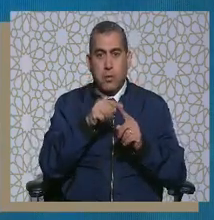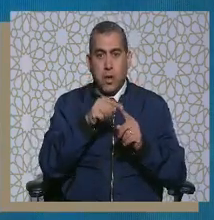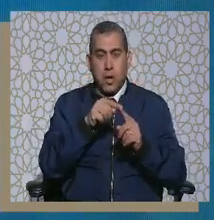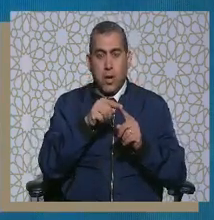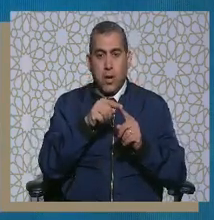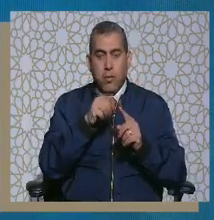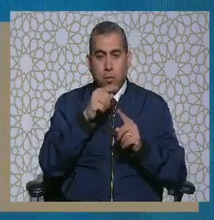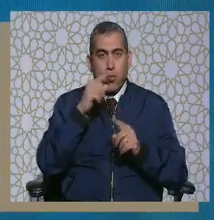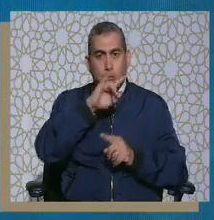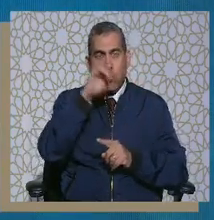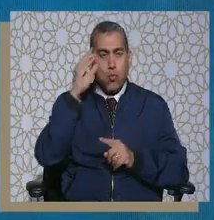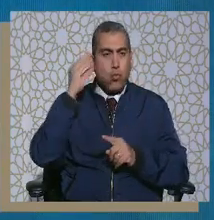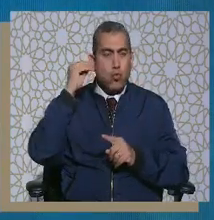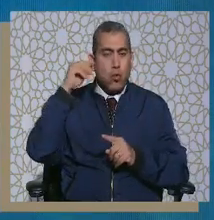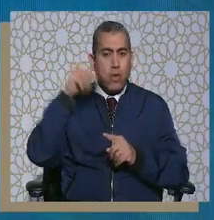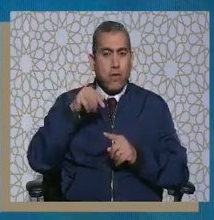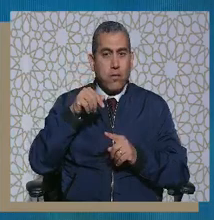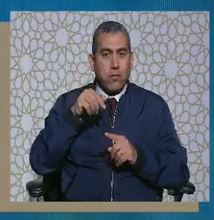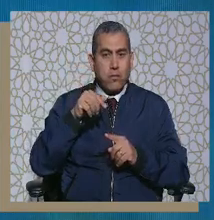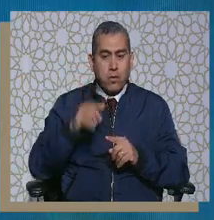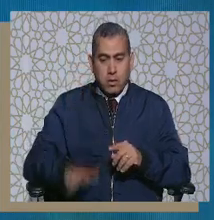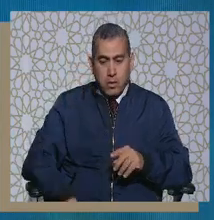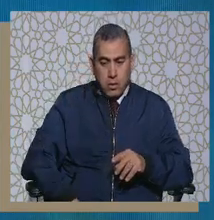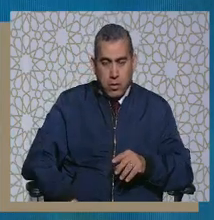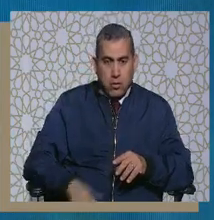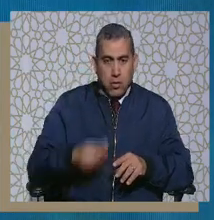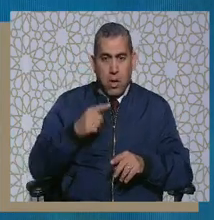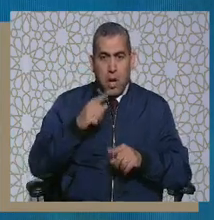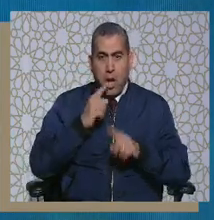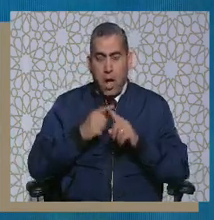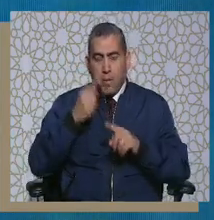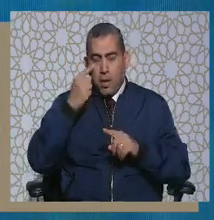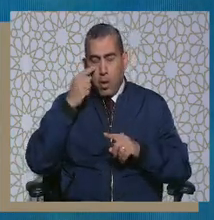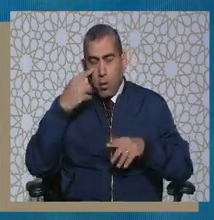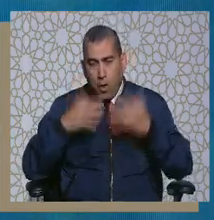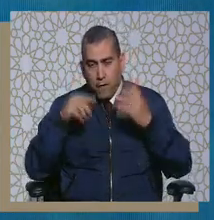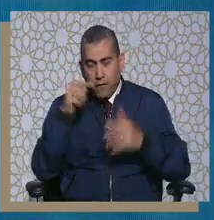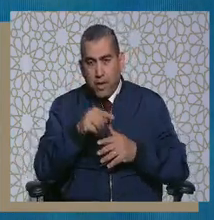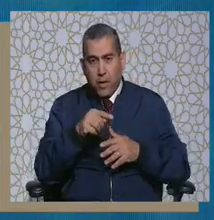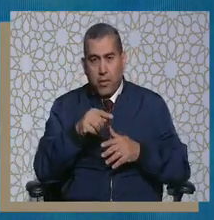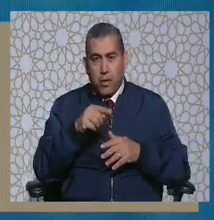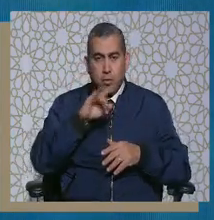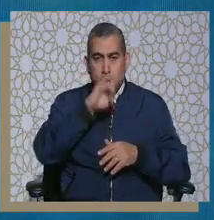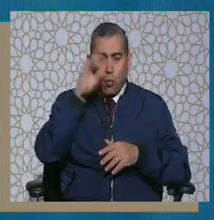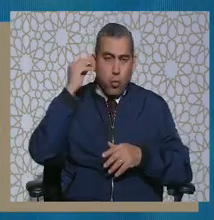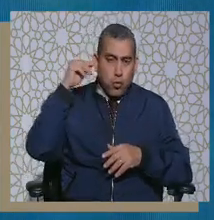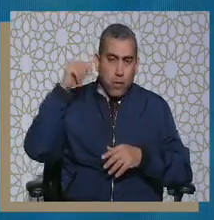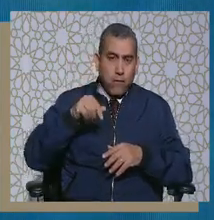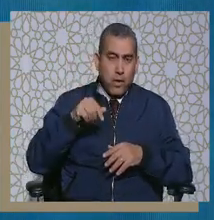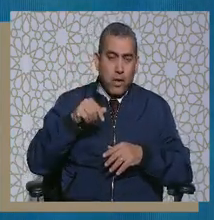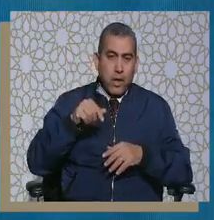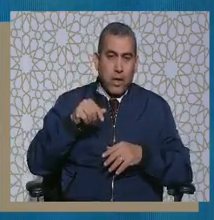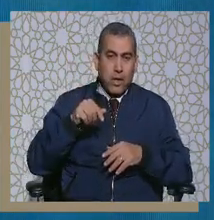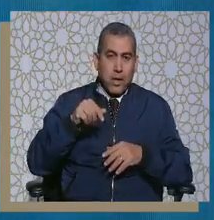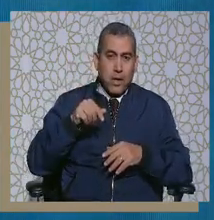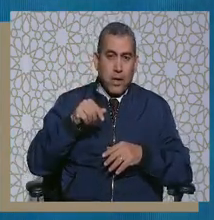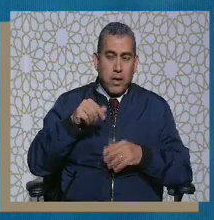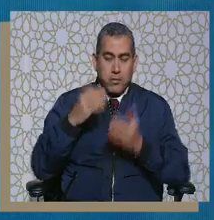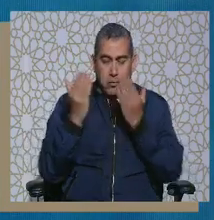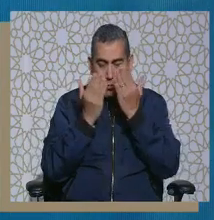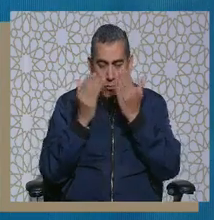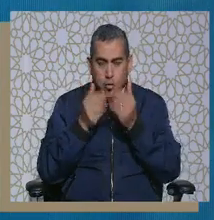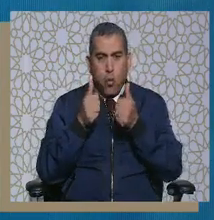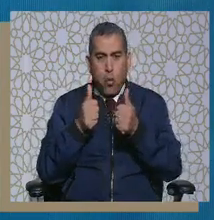وسواس انه رجله فيها حاجه عنده وسواس ان عينه فيها حاجه عنده وسواس ان هو ا ذاكر كويس